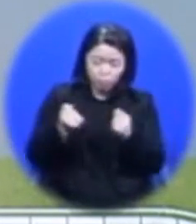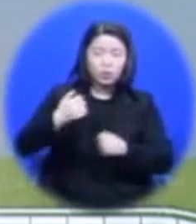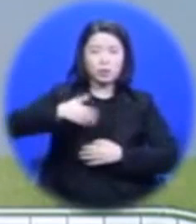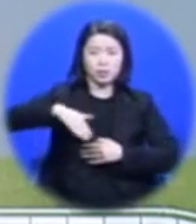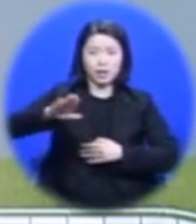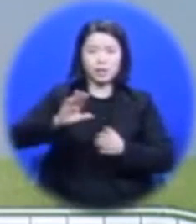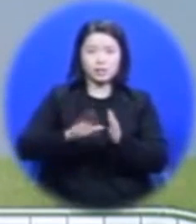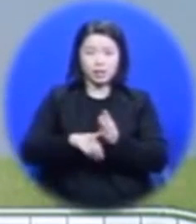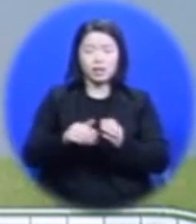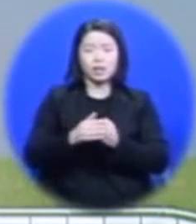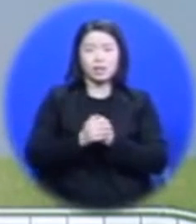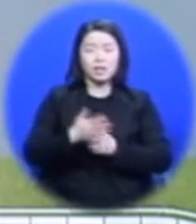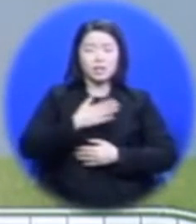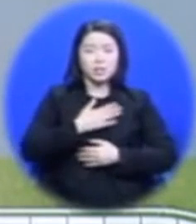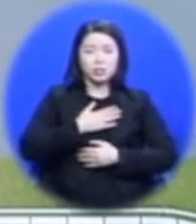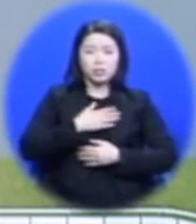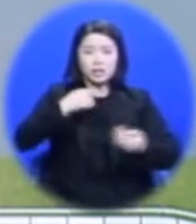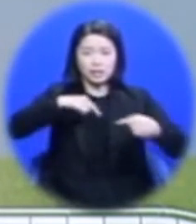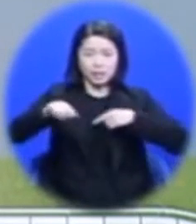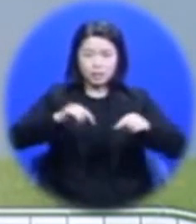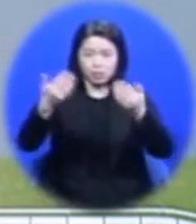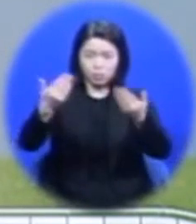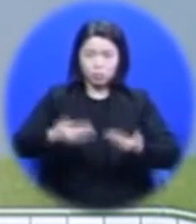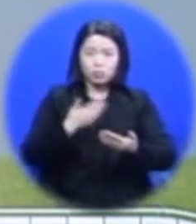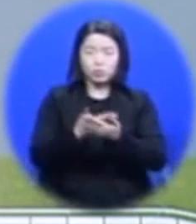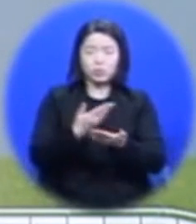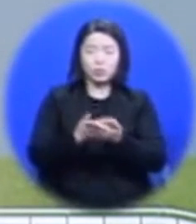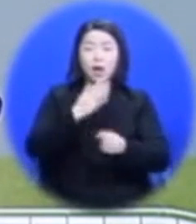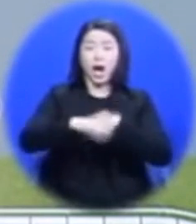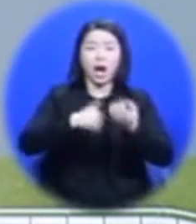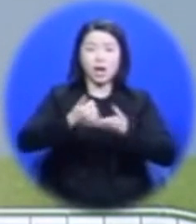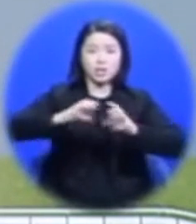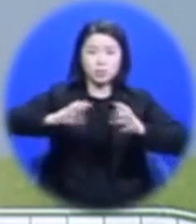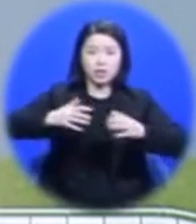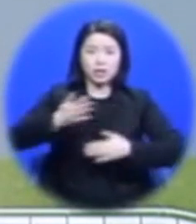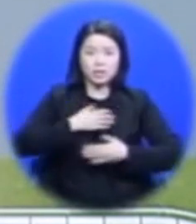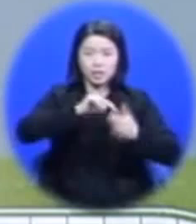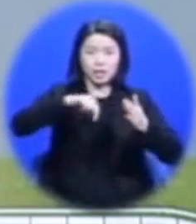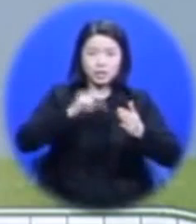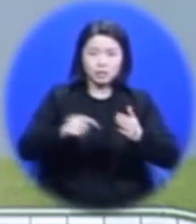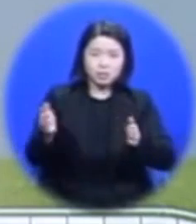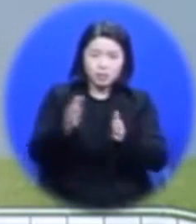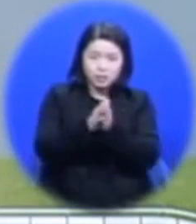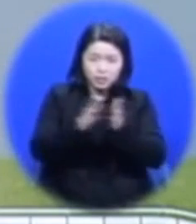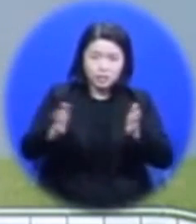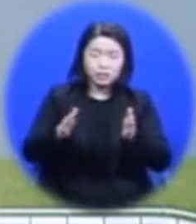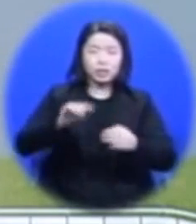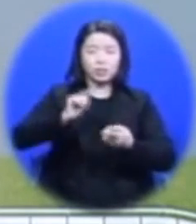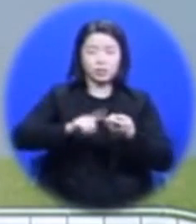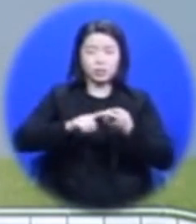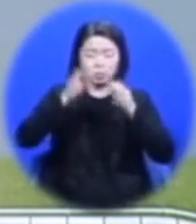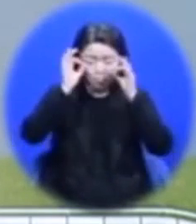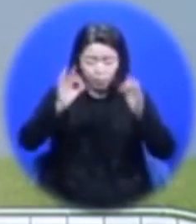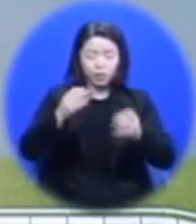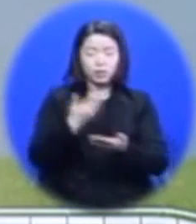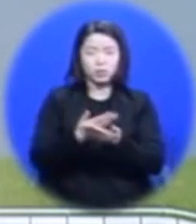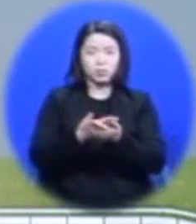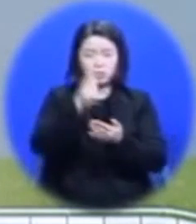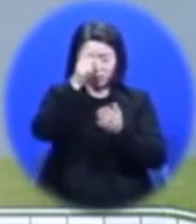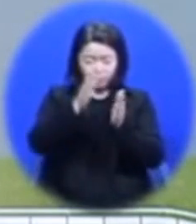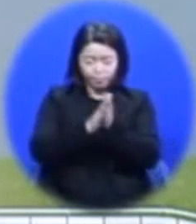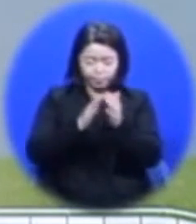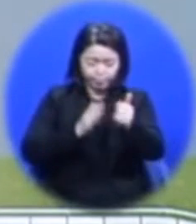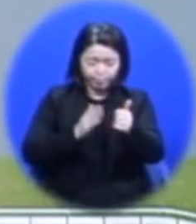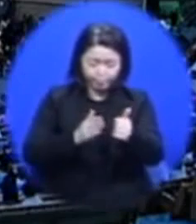때 저를 정말 다스리소서. 하나님의 나라가 제 안에서 시작되었음을 보게 해 주옵소서.